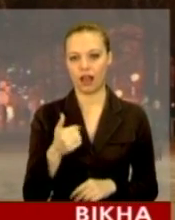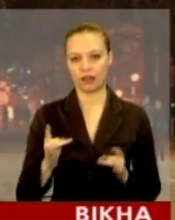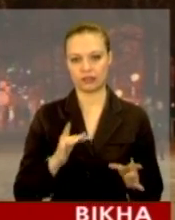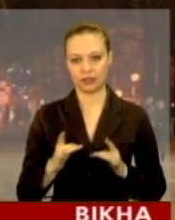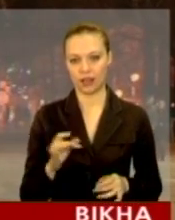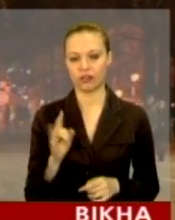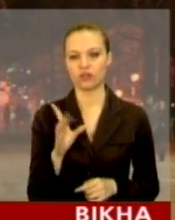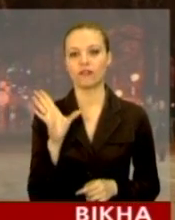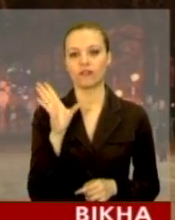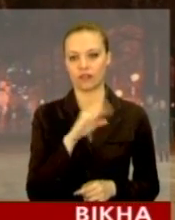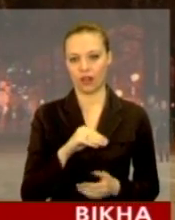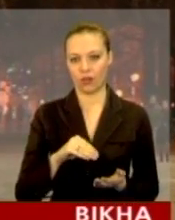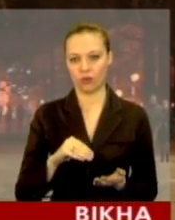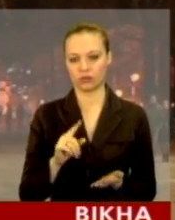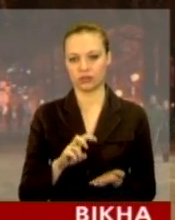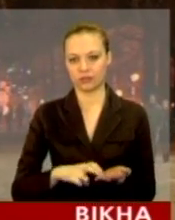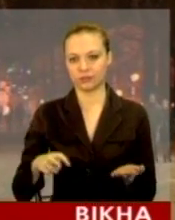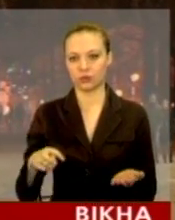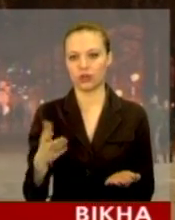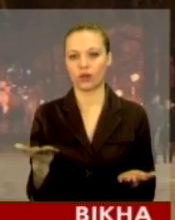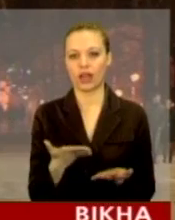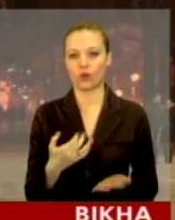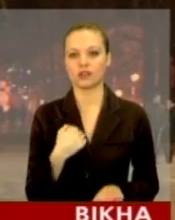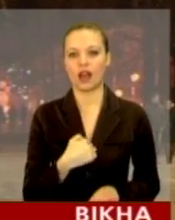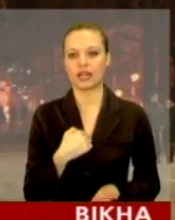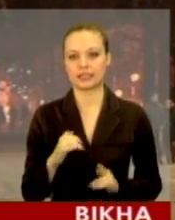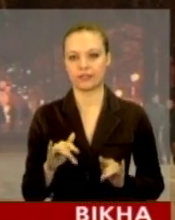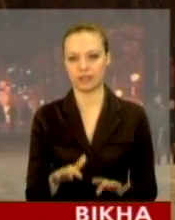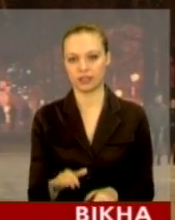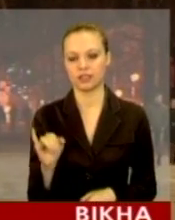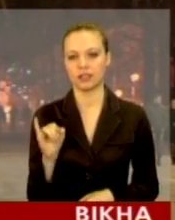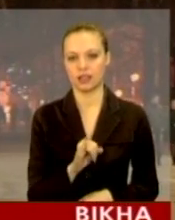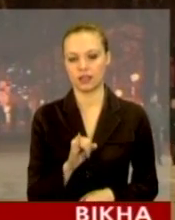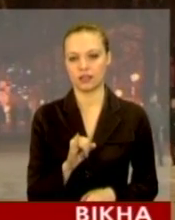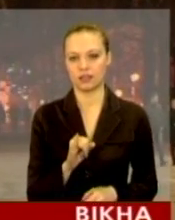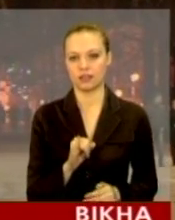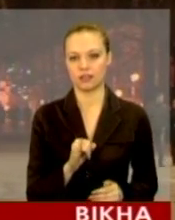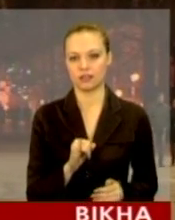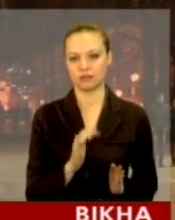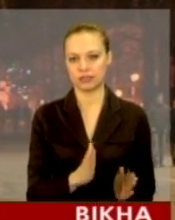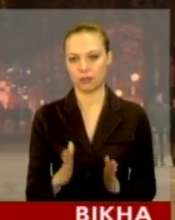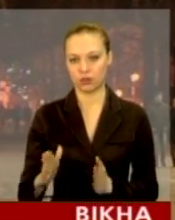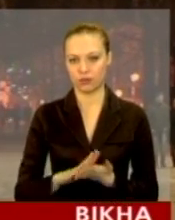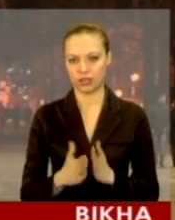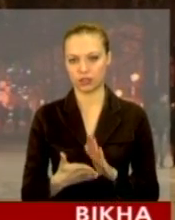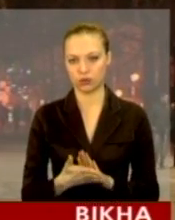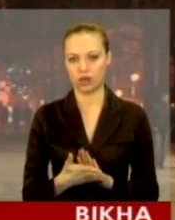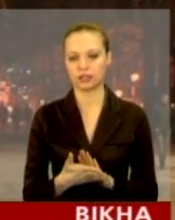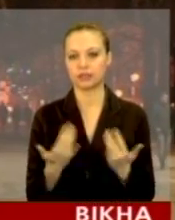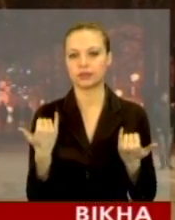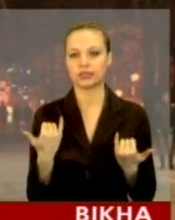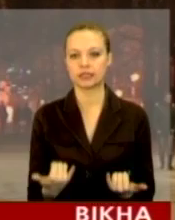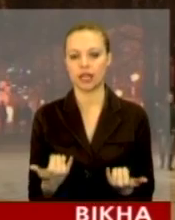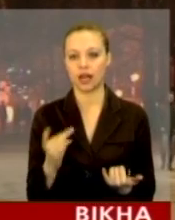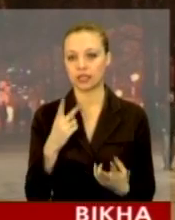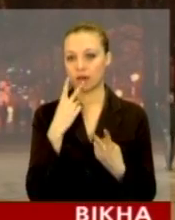те, що вдалося уникнути якихось агресивних дій і стабілізувати ситуацію. Зараз,